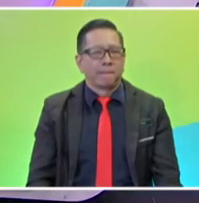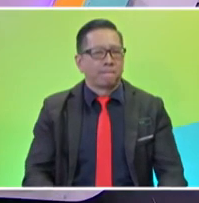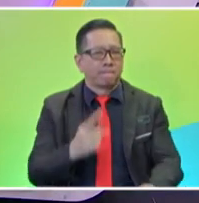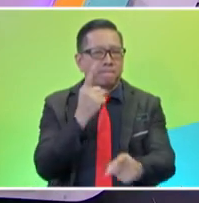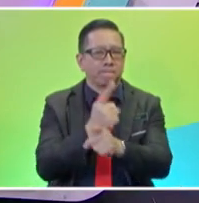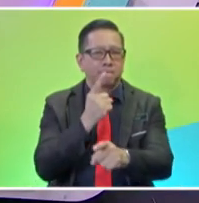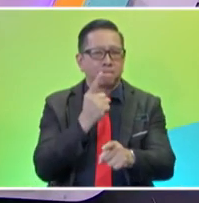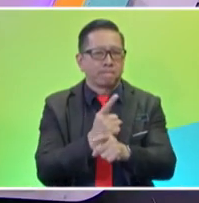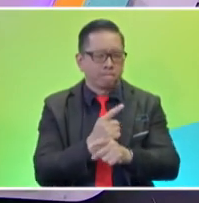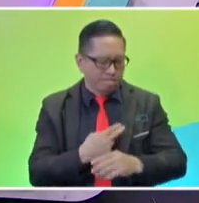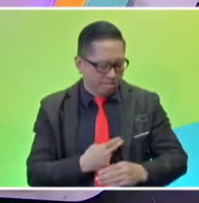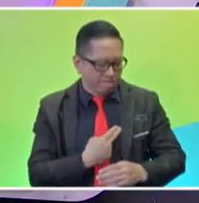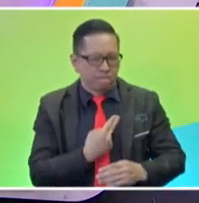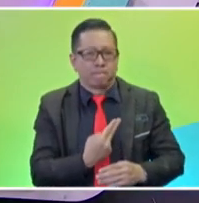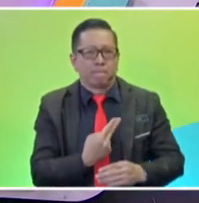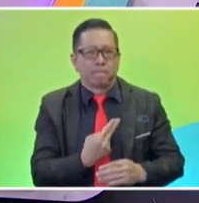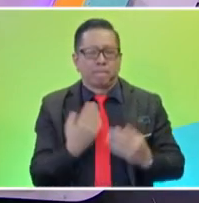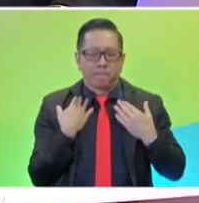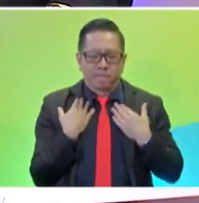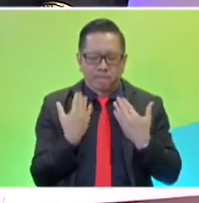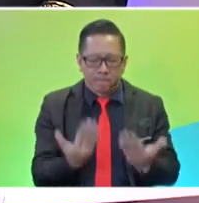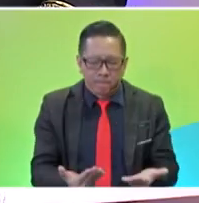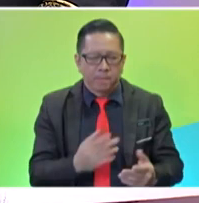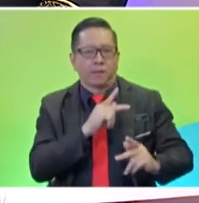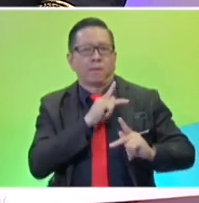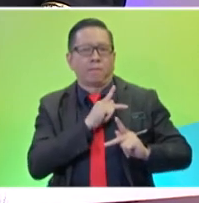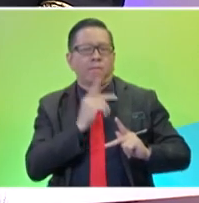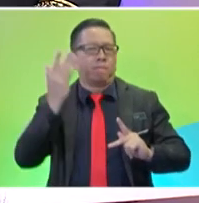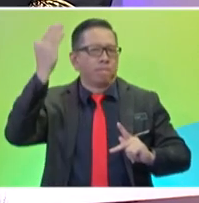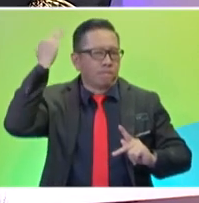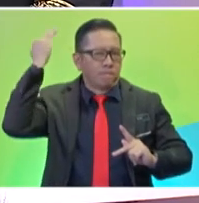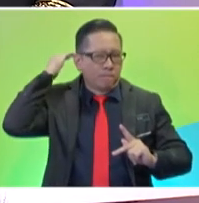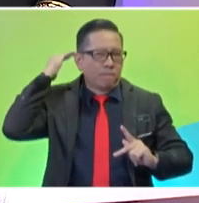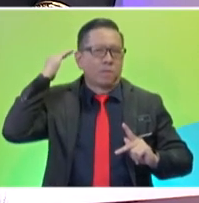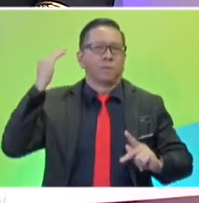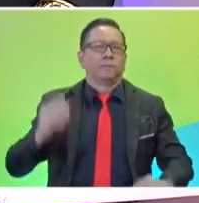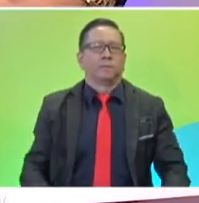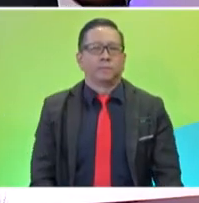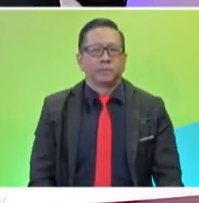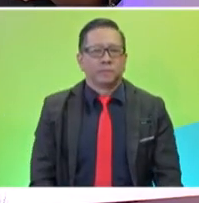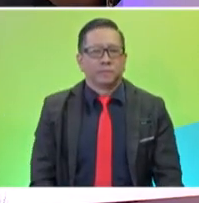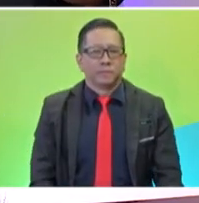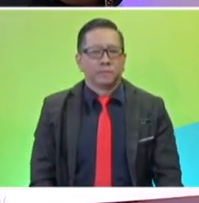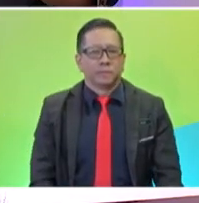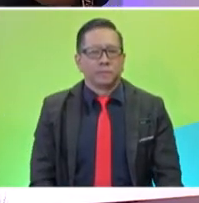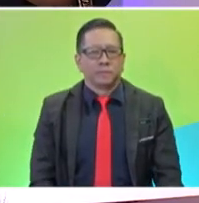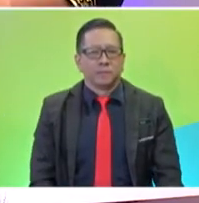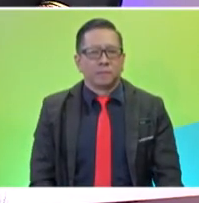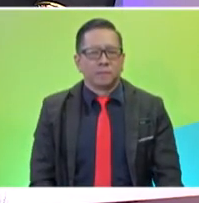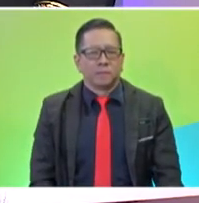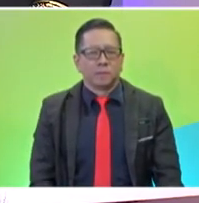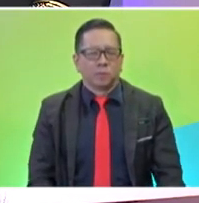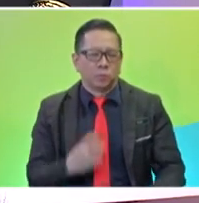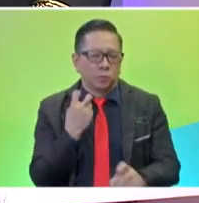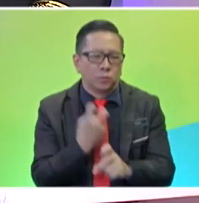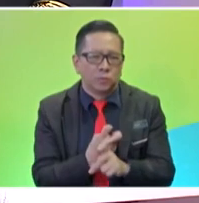menghayati pengorbanan pahlawan-pahlawan terbilang zaman dahulu mereka